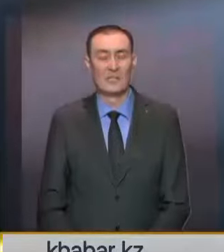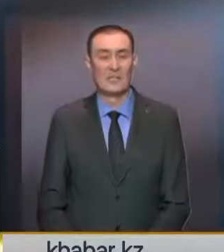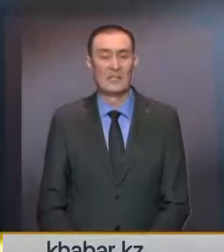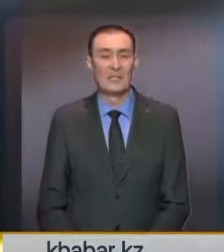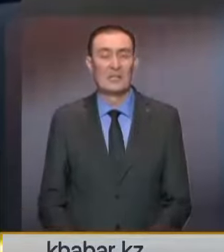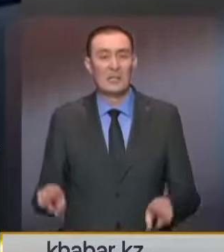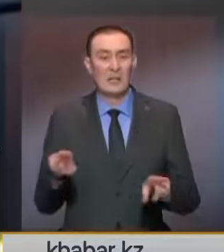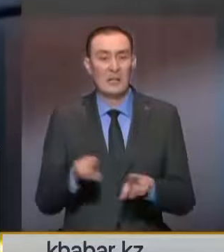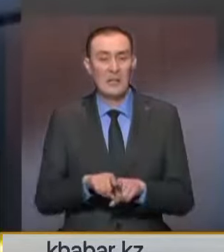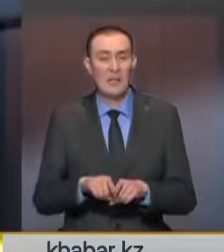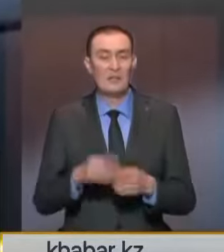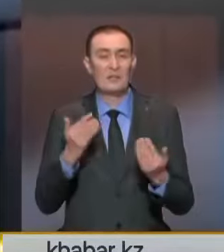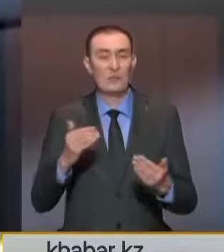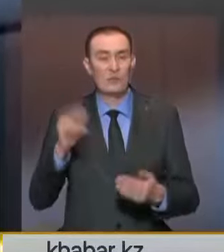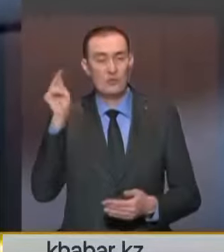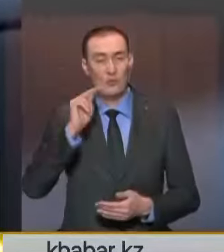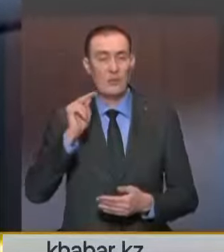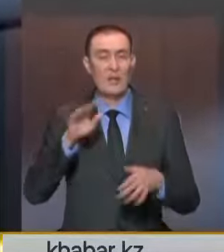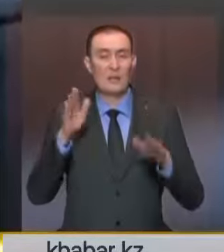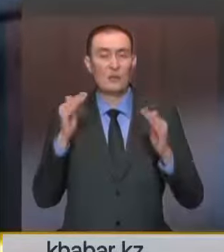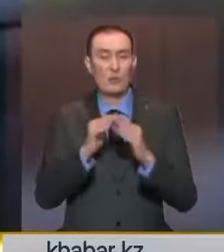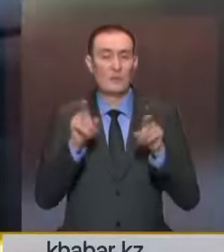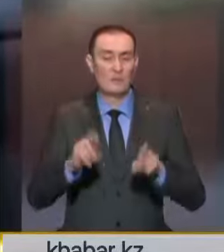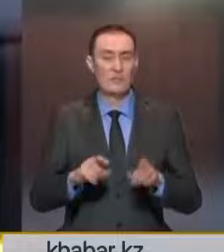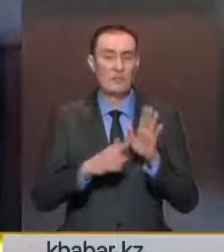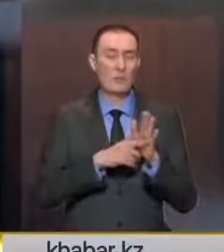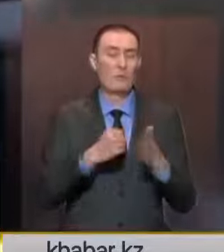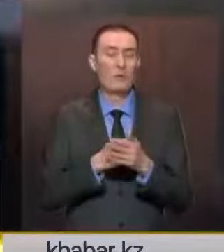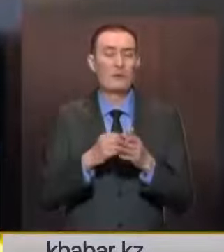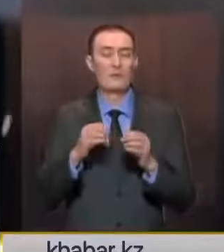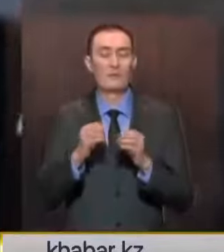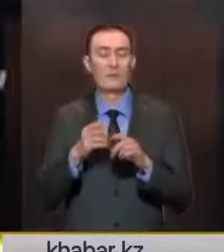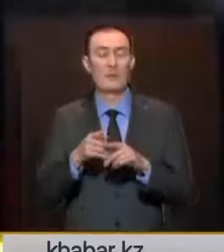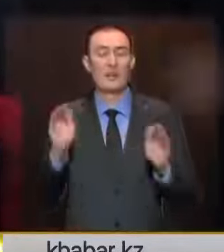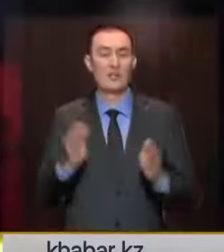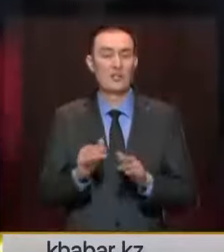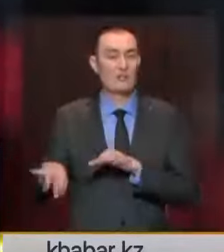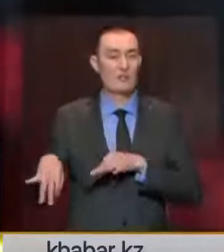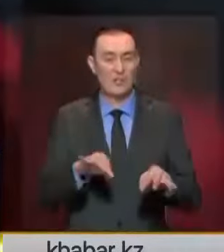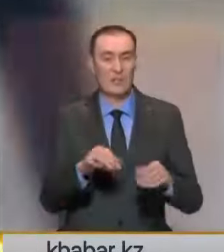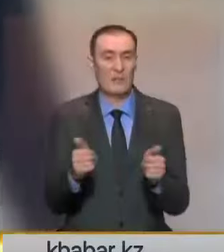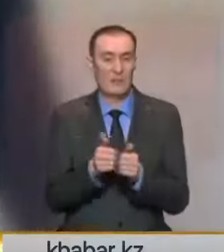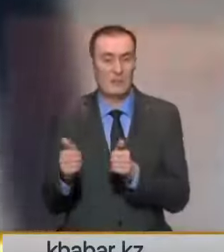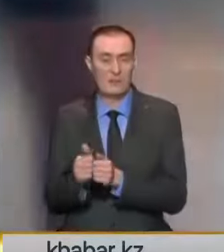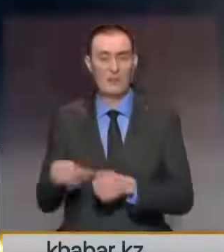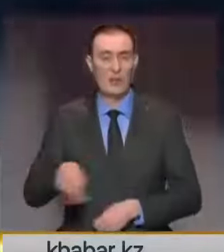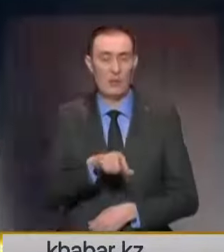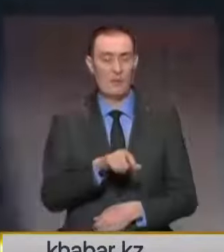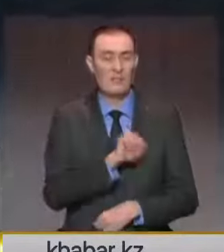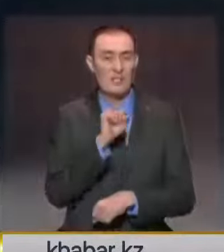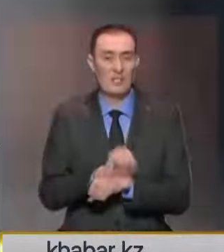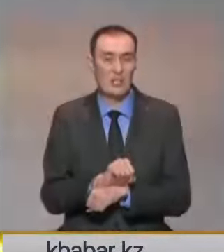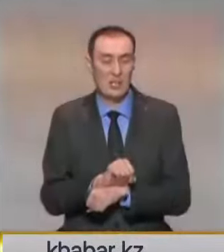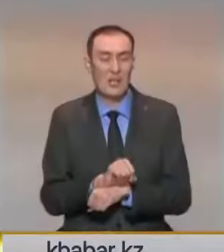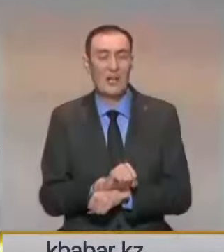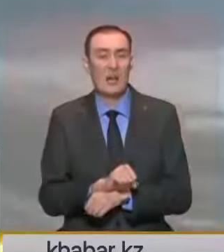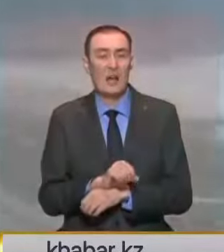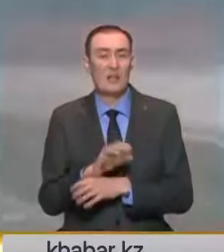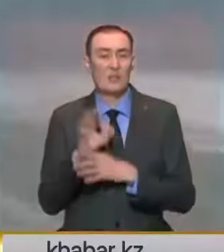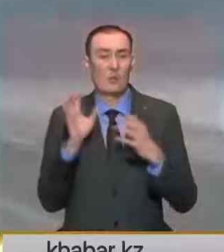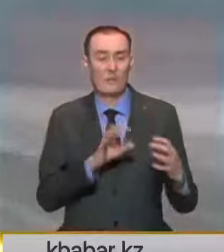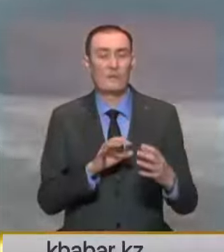Незапланированная дистанционка сегодня у школьников с нулевой по седьмой классы. Ограничено движение на близлежащих трассах. Задержаны рейсы